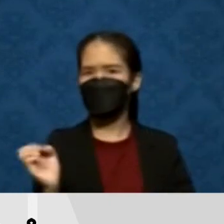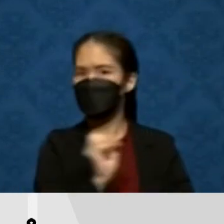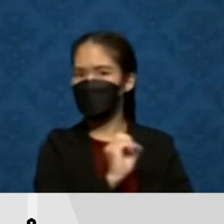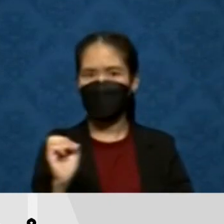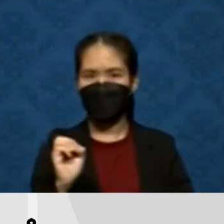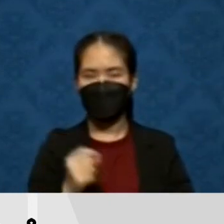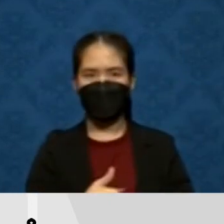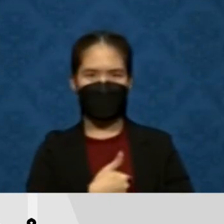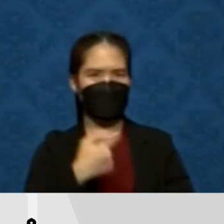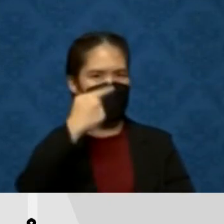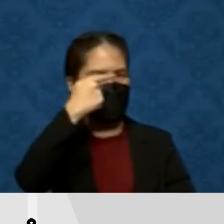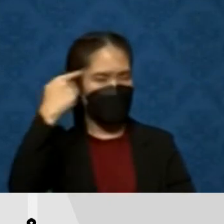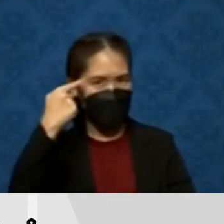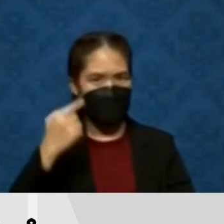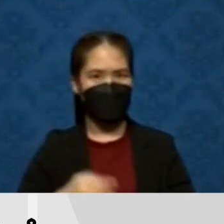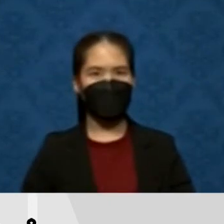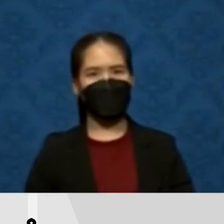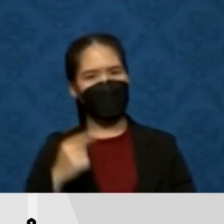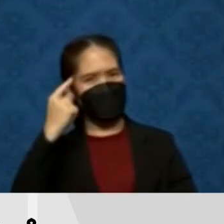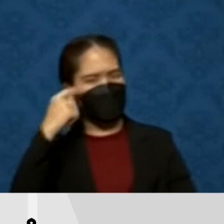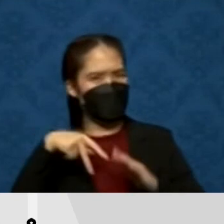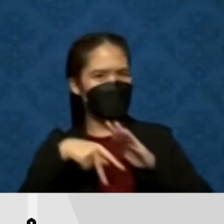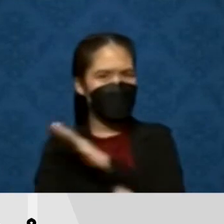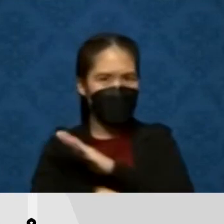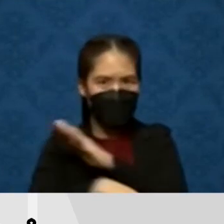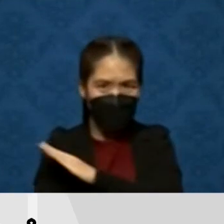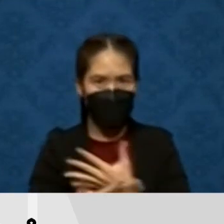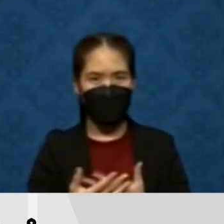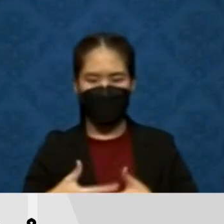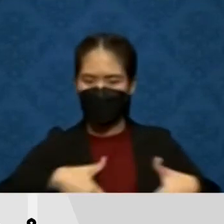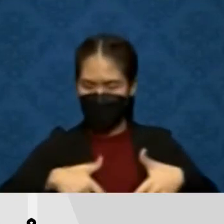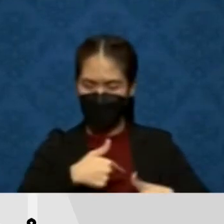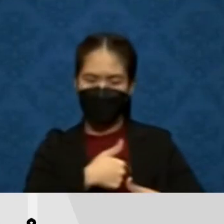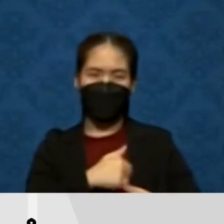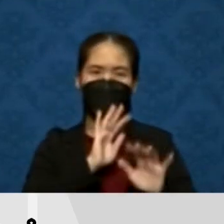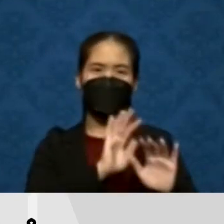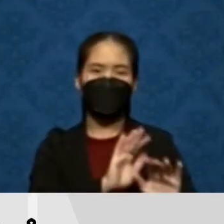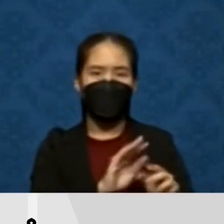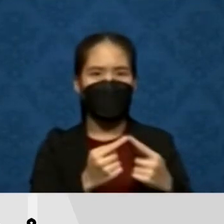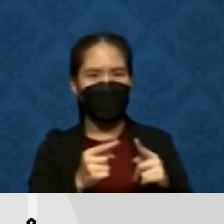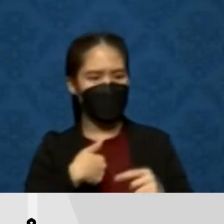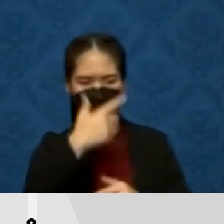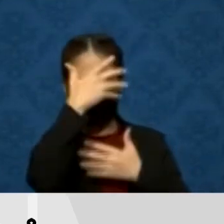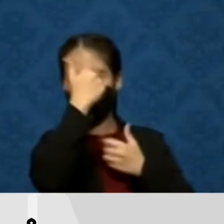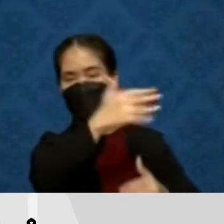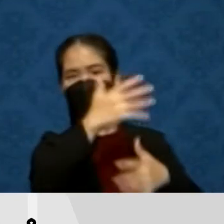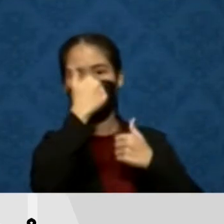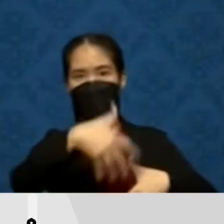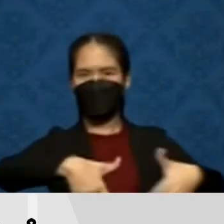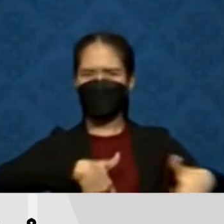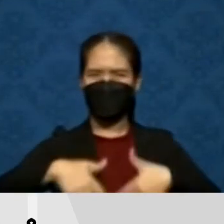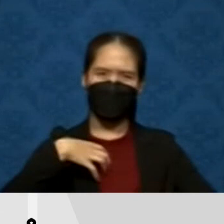ดำทรยศต่อความไว้วางใจของประชาชนไม่เห็นใจในความทุกข์ยากของพี่น้องประชา